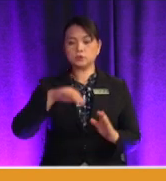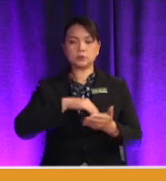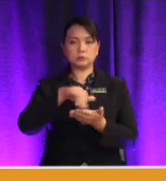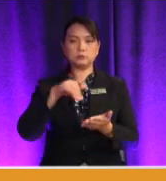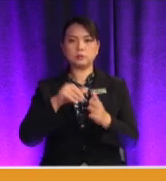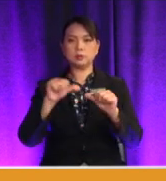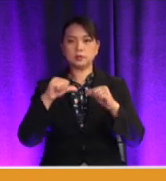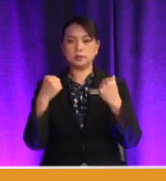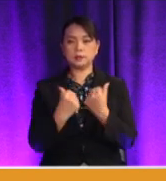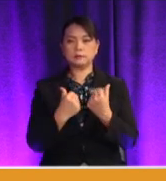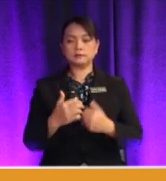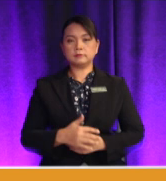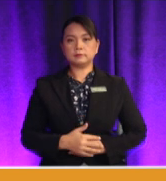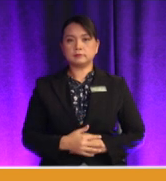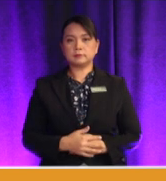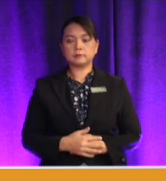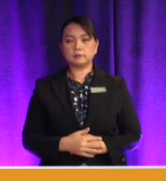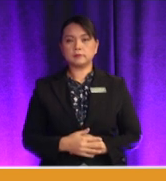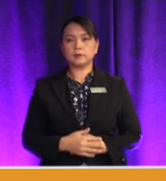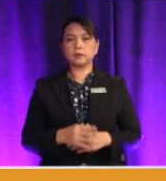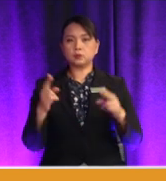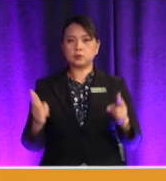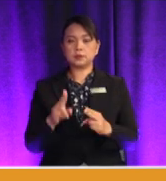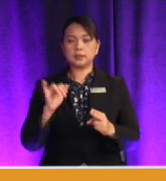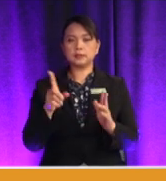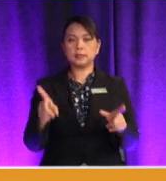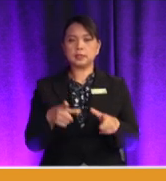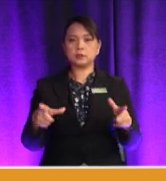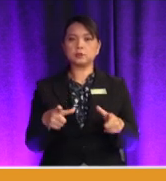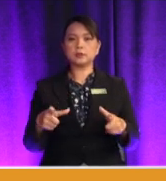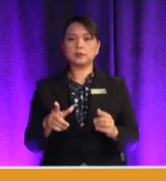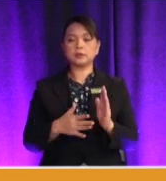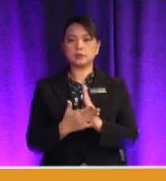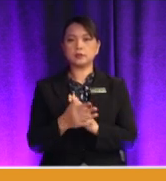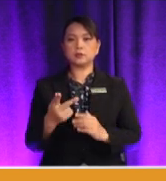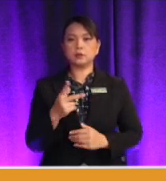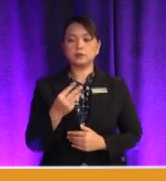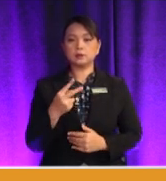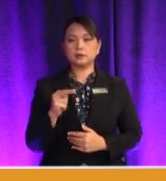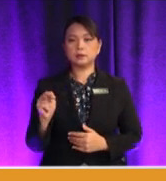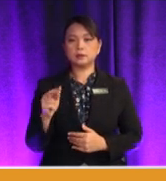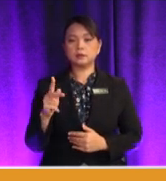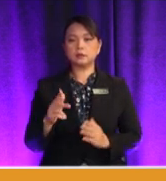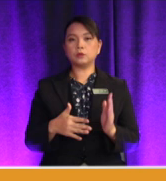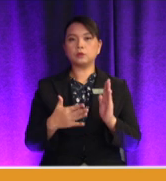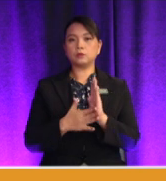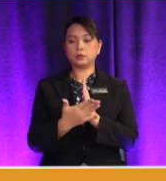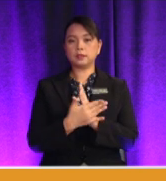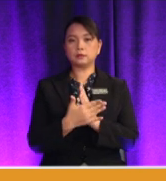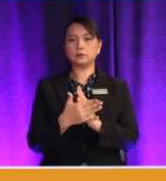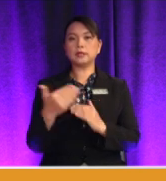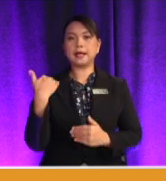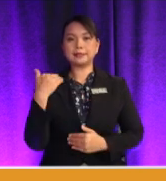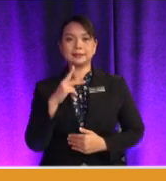dan Sarawak. Ini adalah usaha yang dilakukan oleh Kementerian Perpaduan untuk mengadakan kempen. Ini